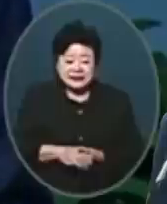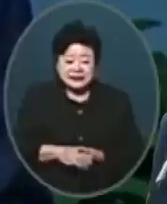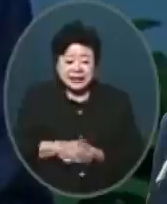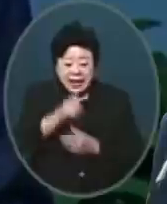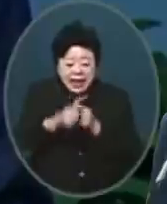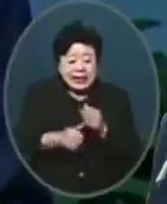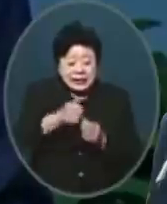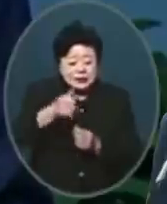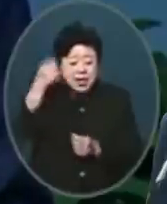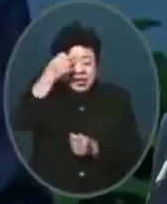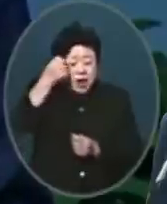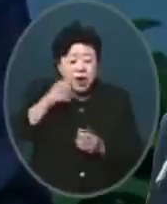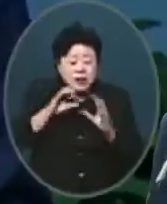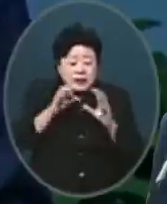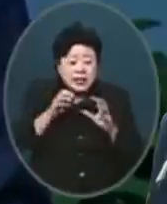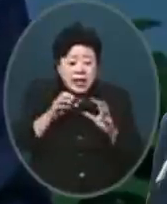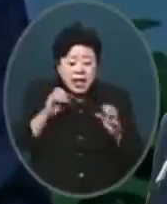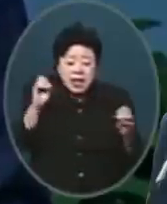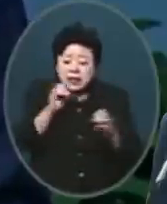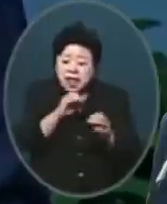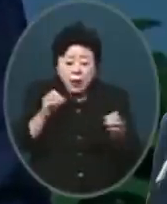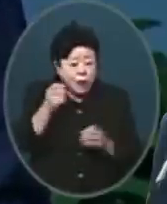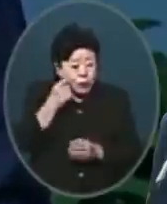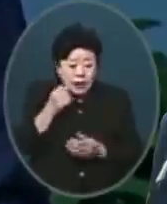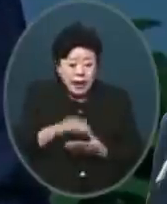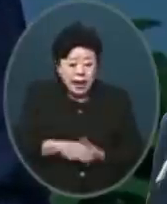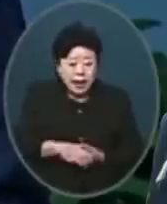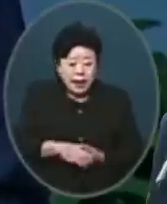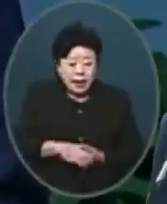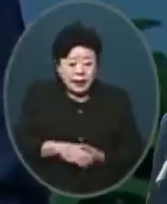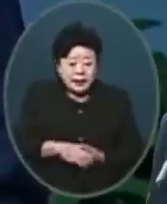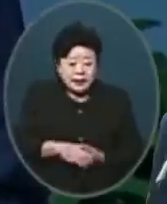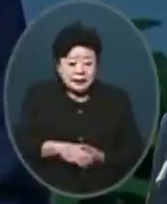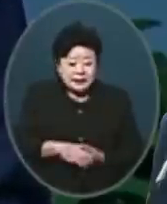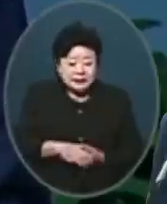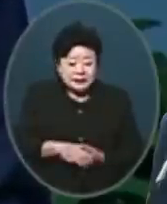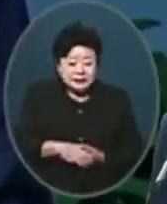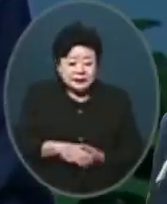하나님 영적 세계하고 대화를 전혀 못하지 않습니까?